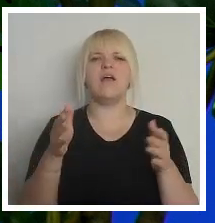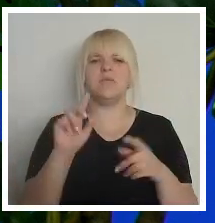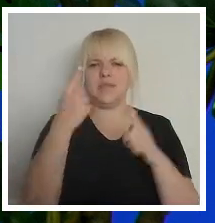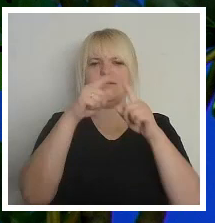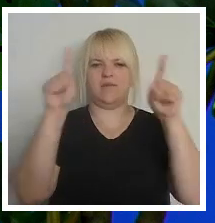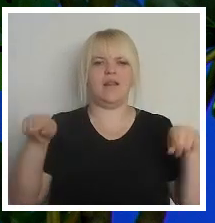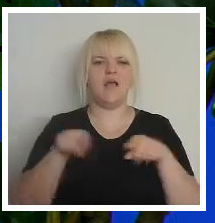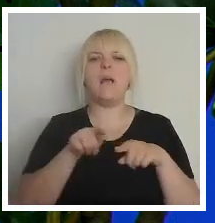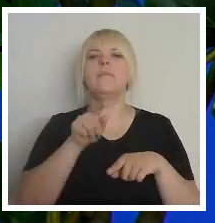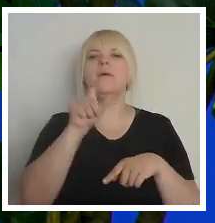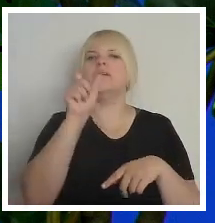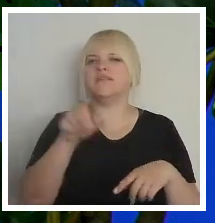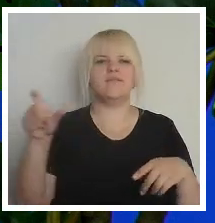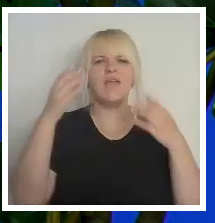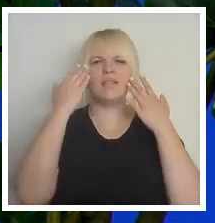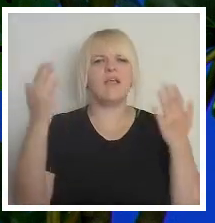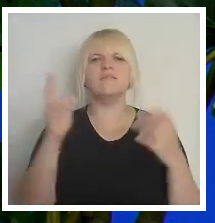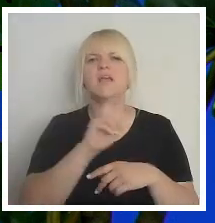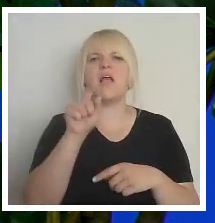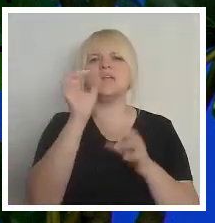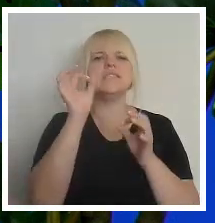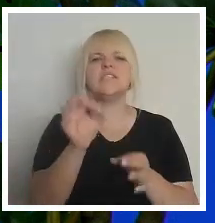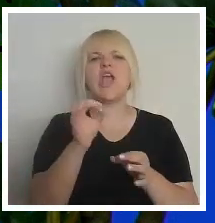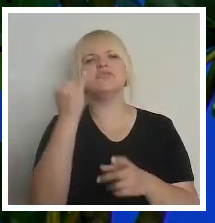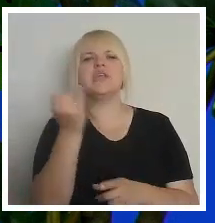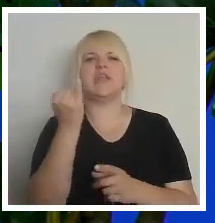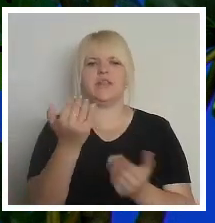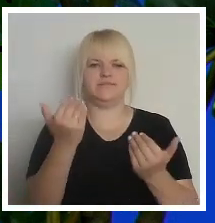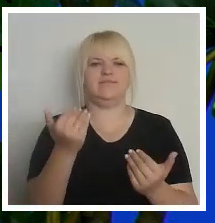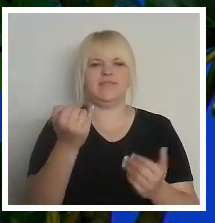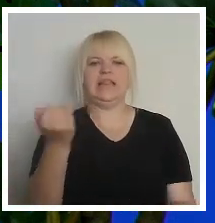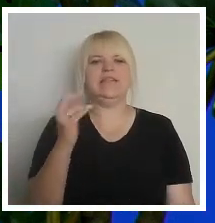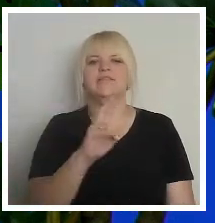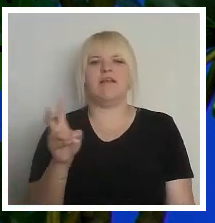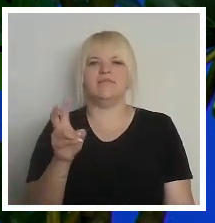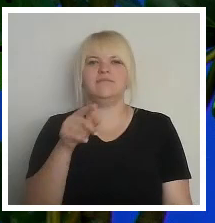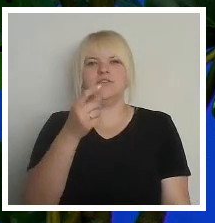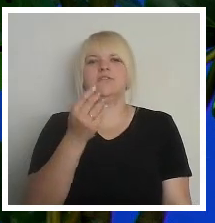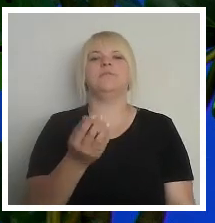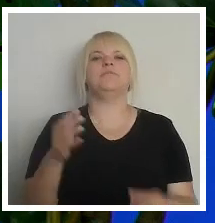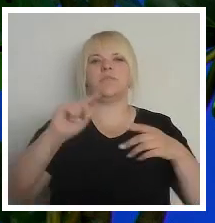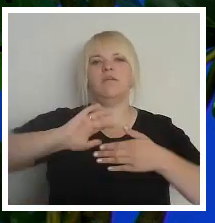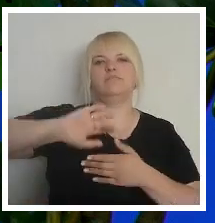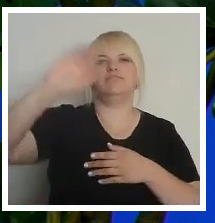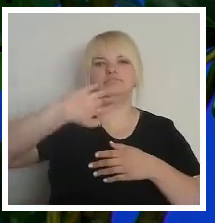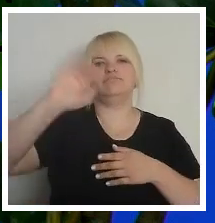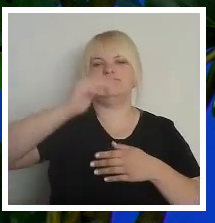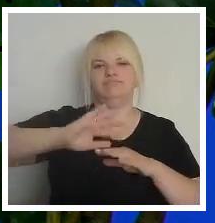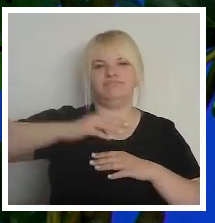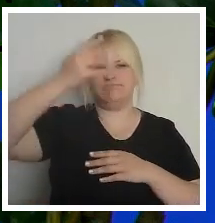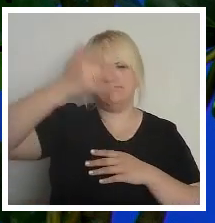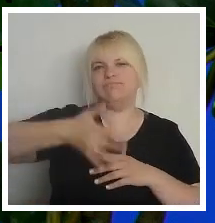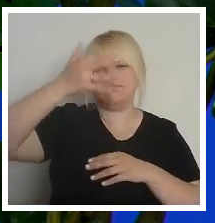cilvēki nezina, kas tieši viņus interesē dotajā brīdī. Proti, tam ir jābūt visticamāk dažādam,